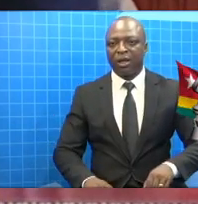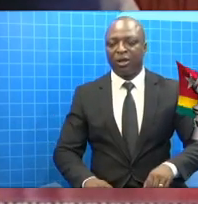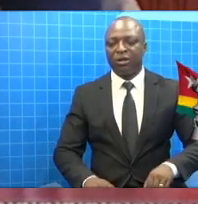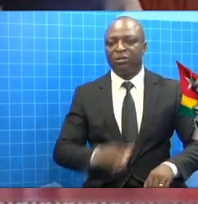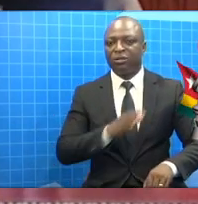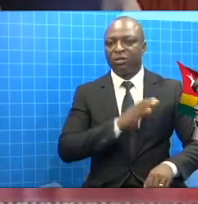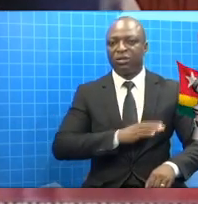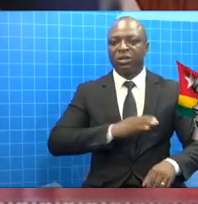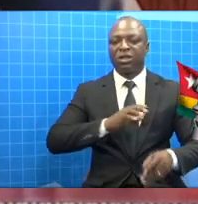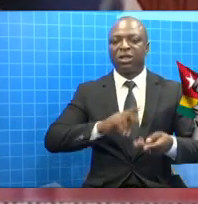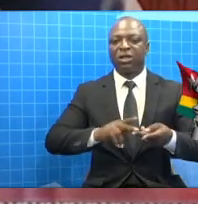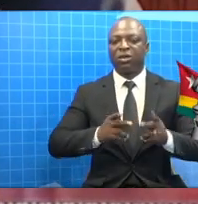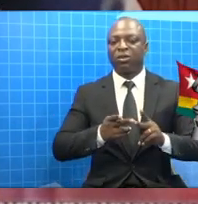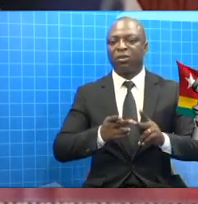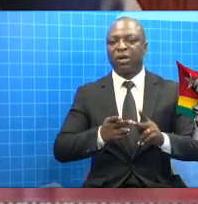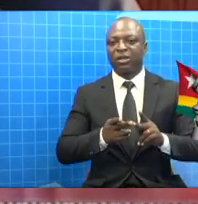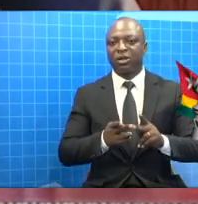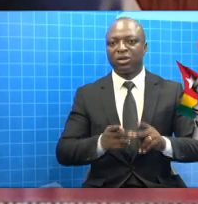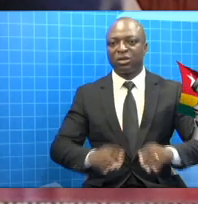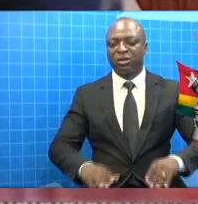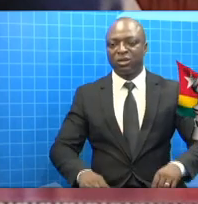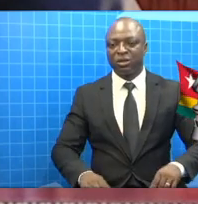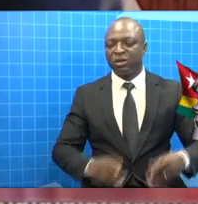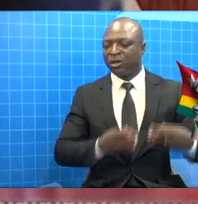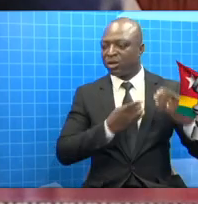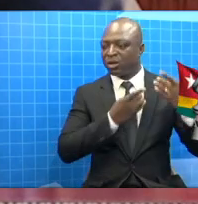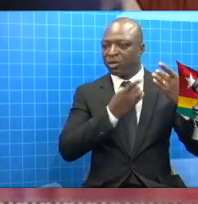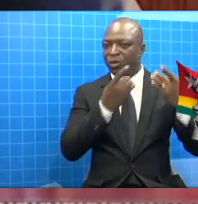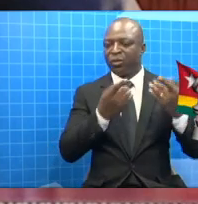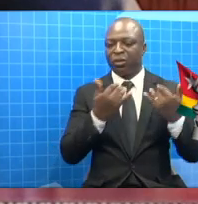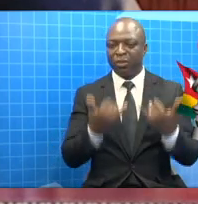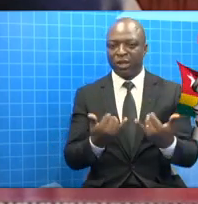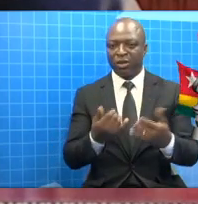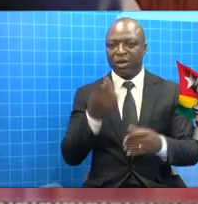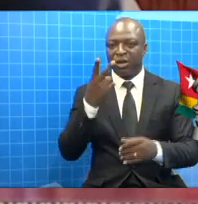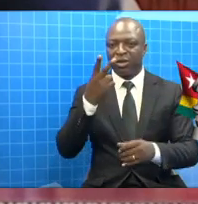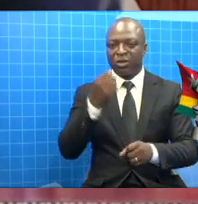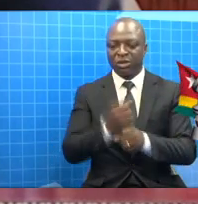Mes chers compatriotes, depuis maintenant 2 ans,